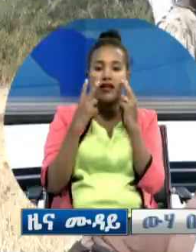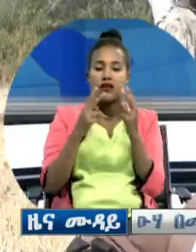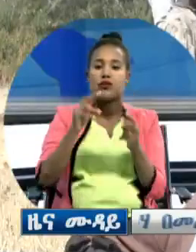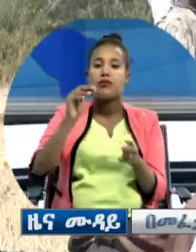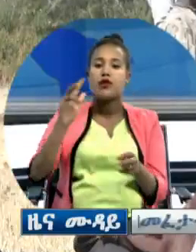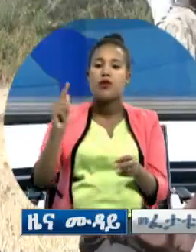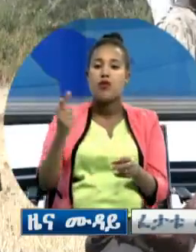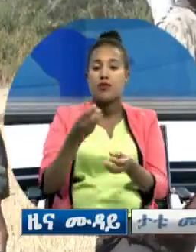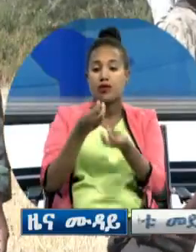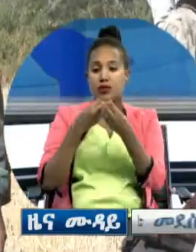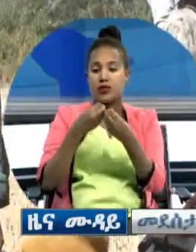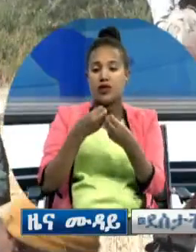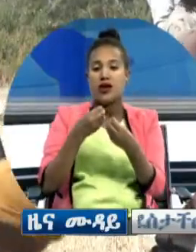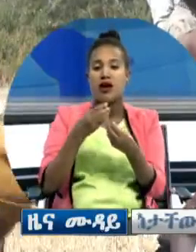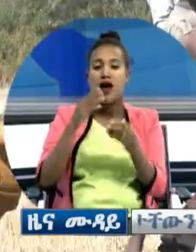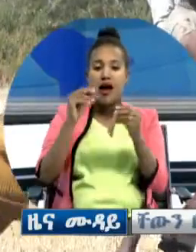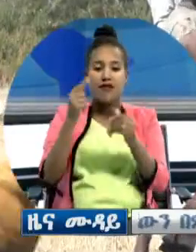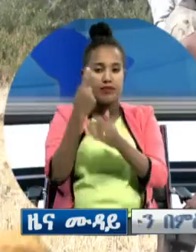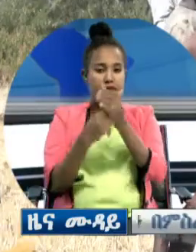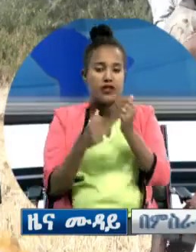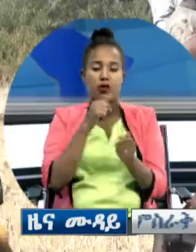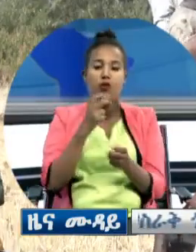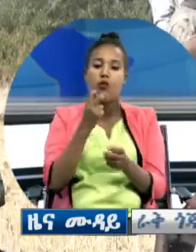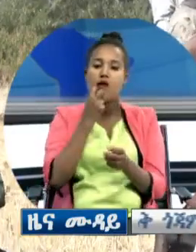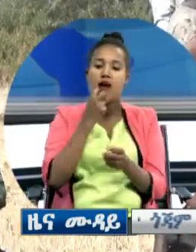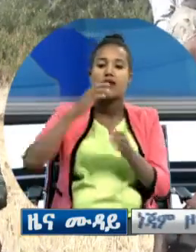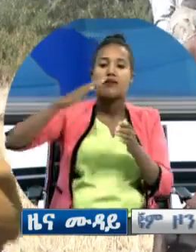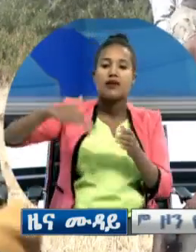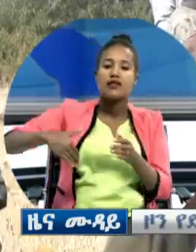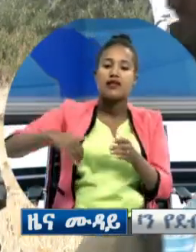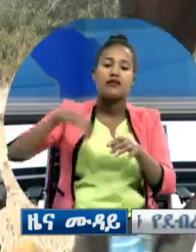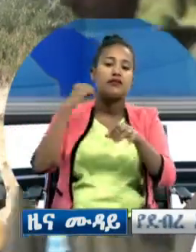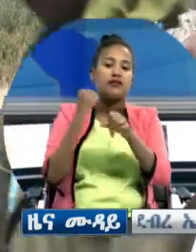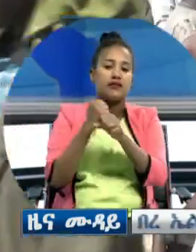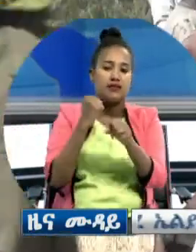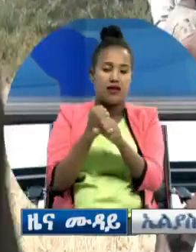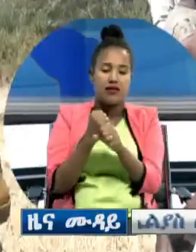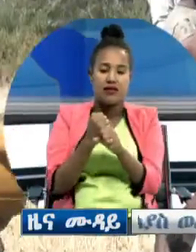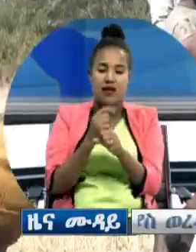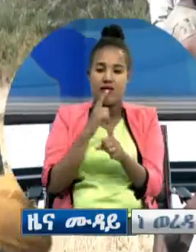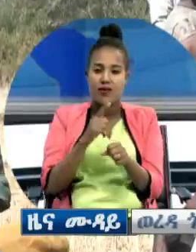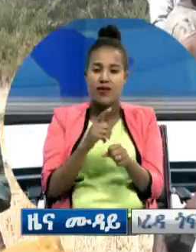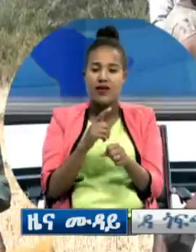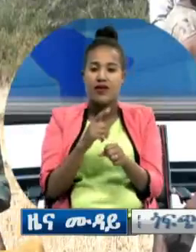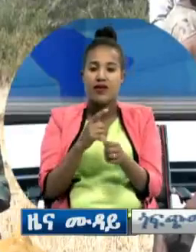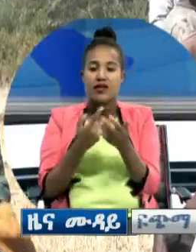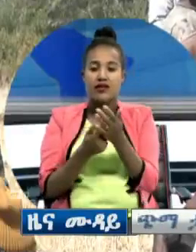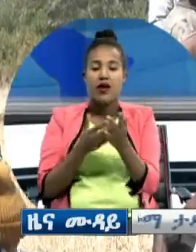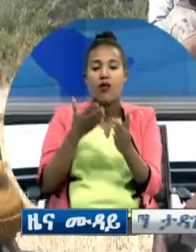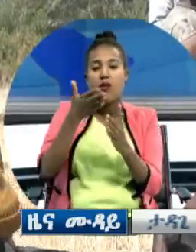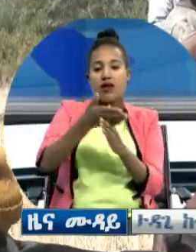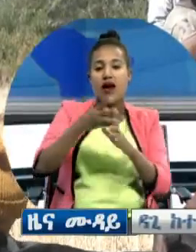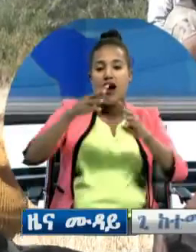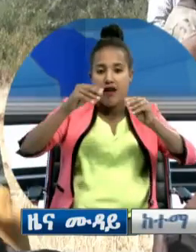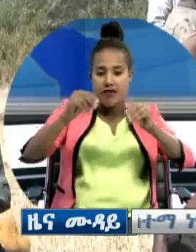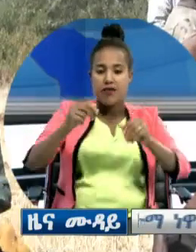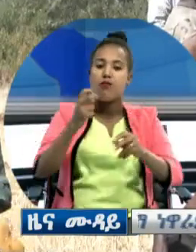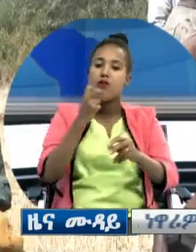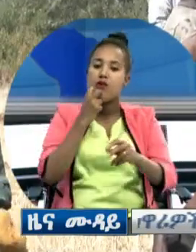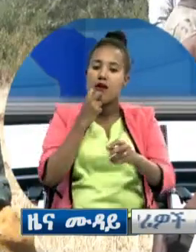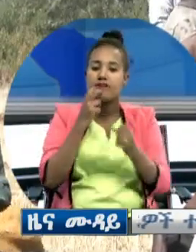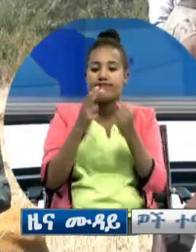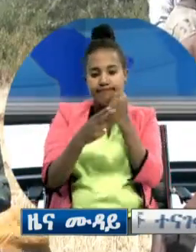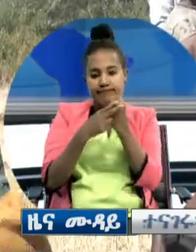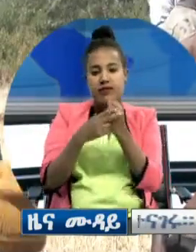መኖች እንግዲህ አፈር ብቻ ሳይሆን ውሃ የሚያስቀር ስትራክቸር ያለው ስራ ነው እንደ ሰሜን ወሎ እየተሰራ ያለው እና ከዚህ አኳያ አፈርም ውሃም አቀበን